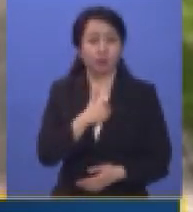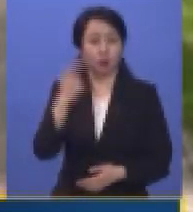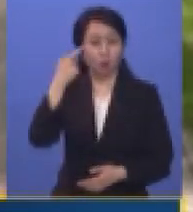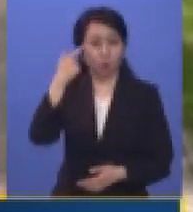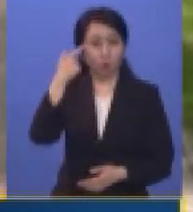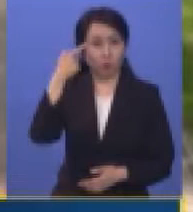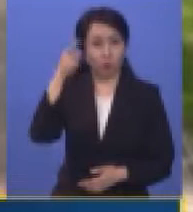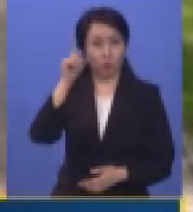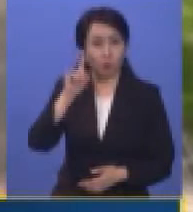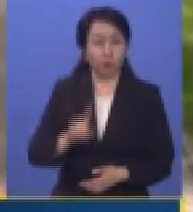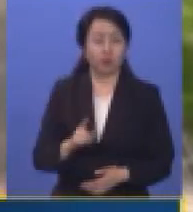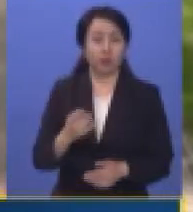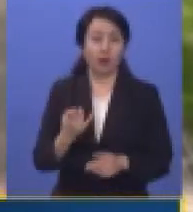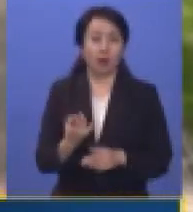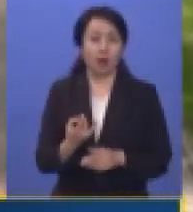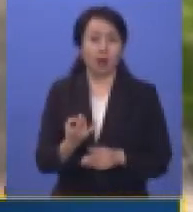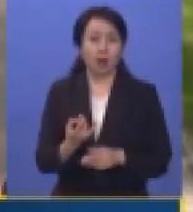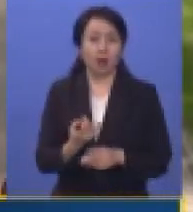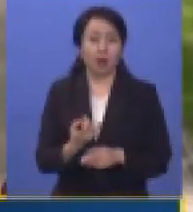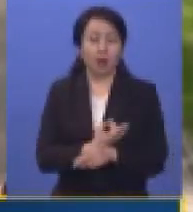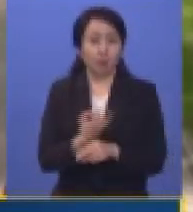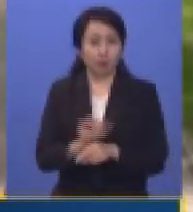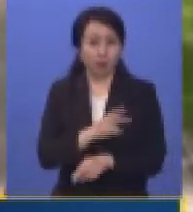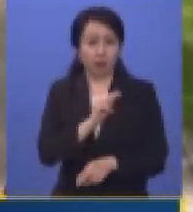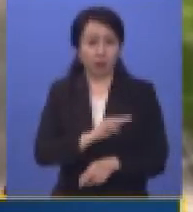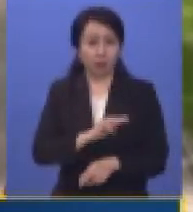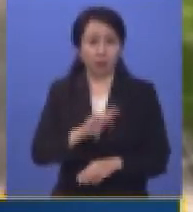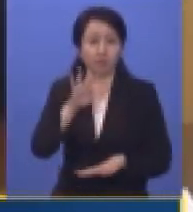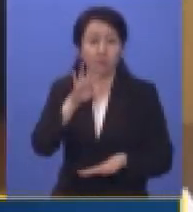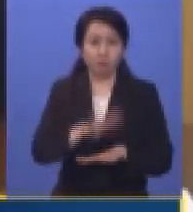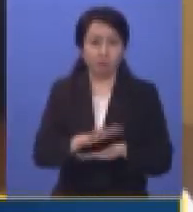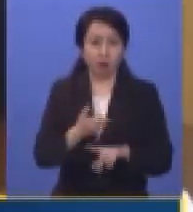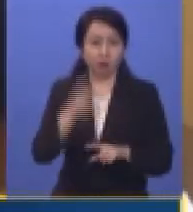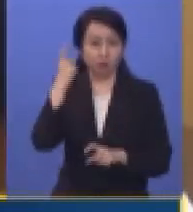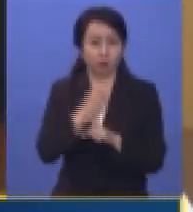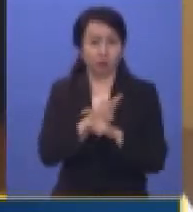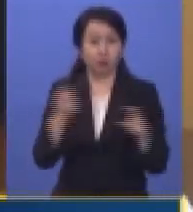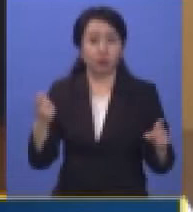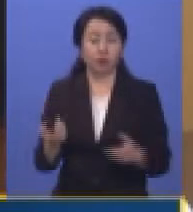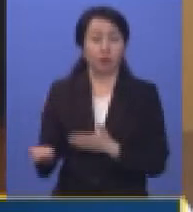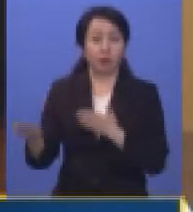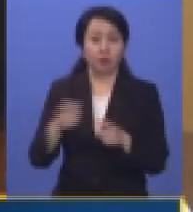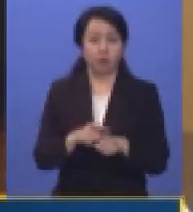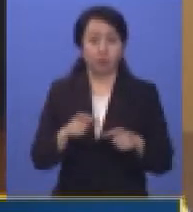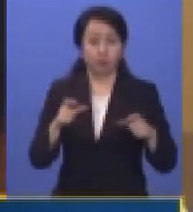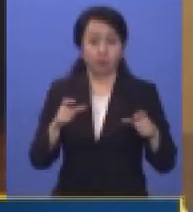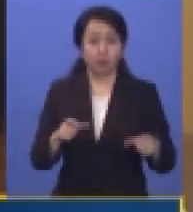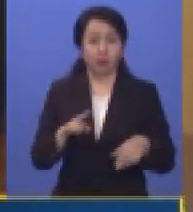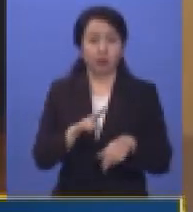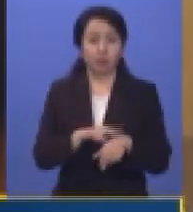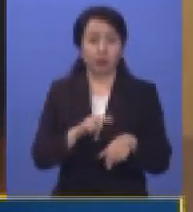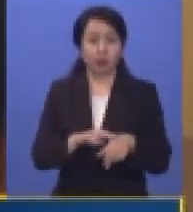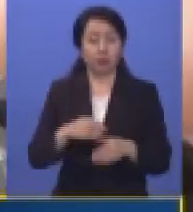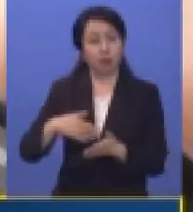сказать, недобросовестных сотрудников банка, которые сливают информацию. Принять горожанина лично поддельный полицейский